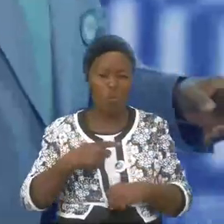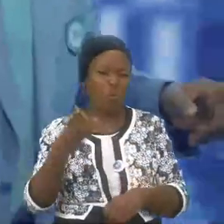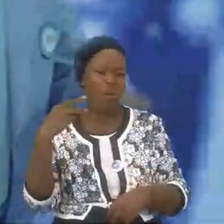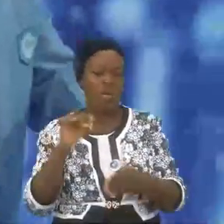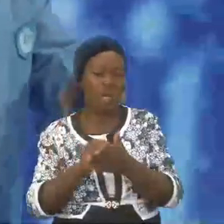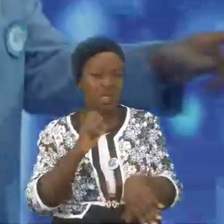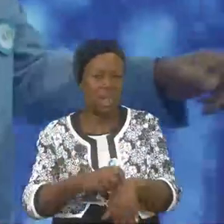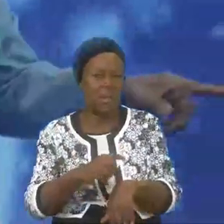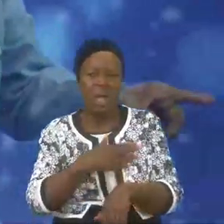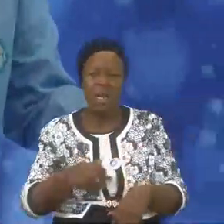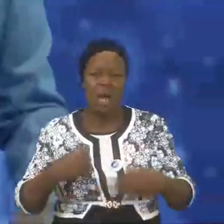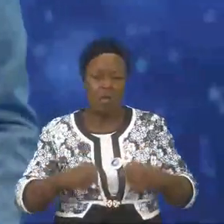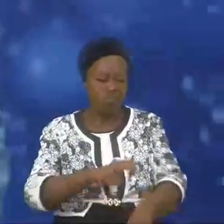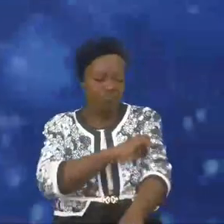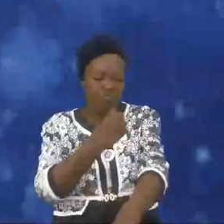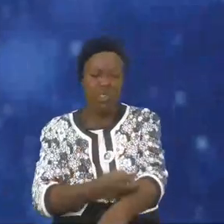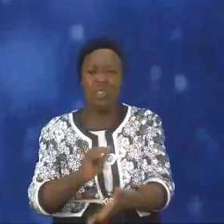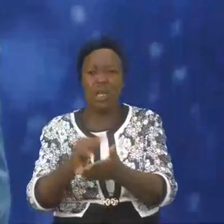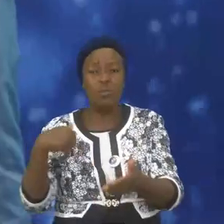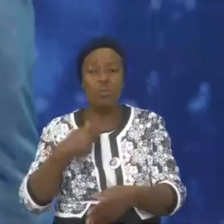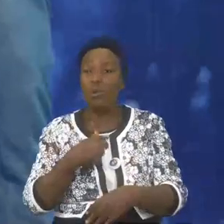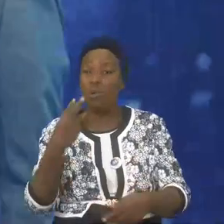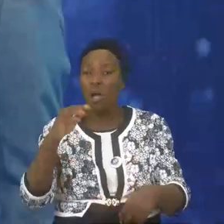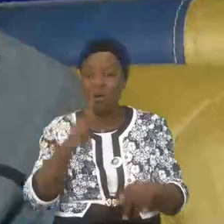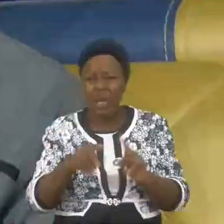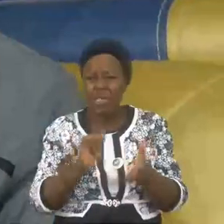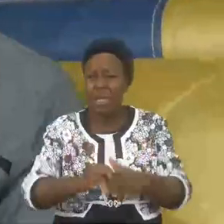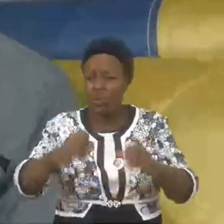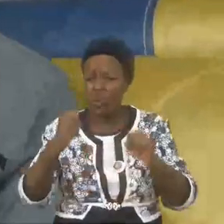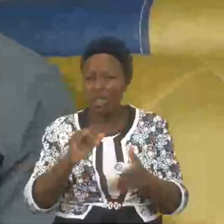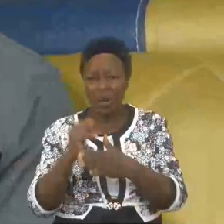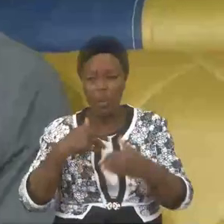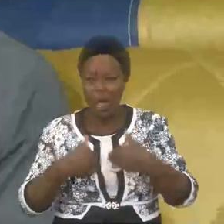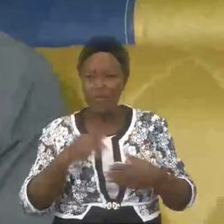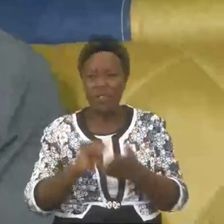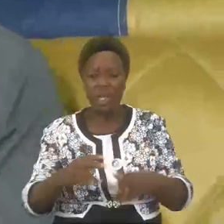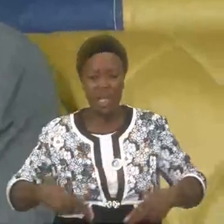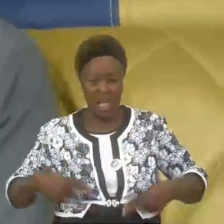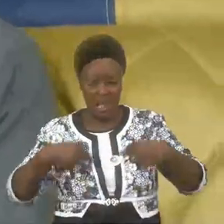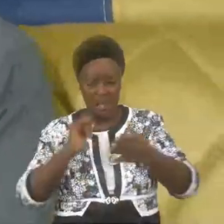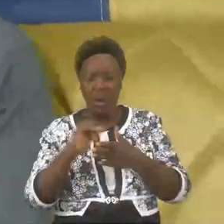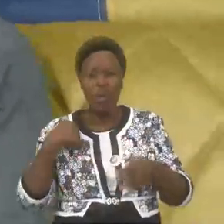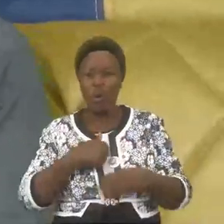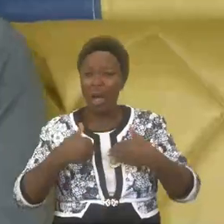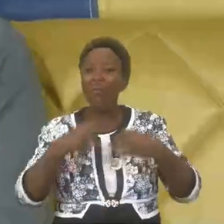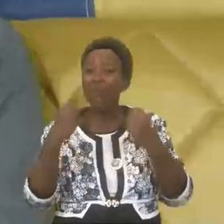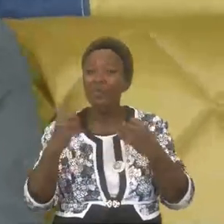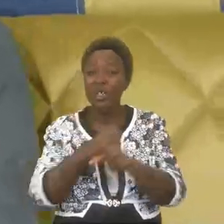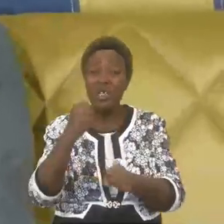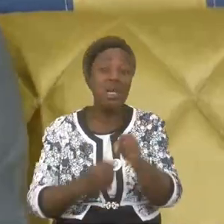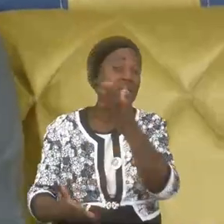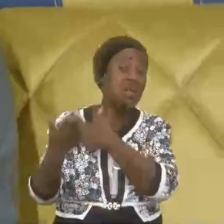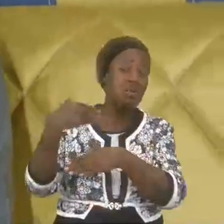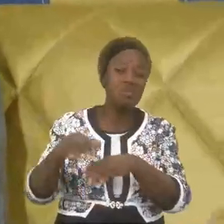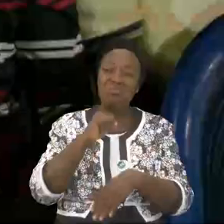agiles. Nous étions capables en son temps. Mais cette force que nous avions, cette santé que nous avions, il y a plusieurs